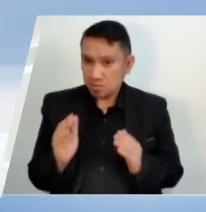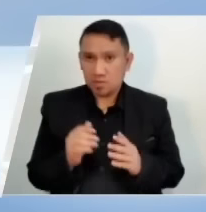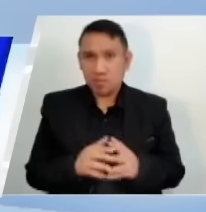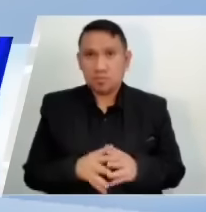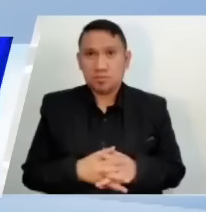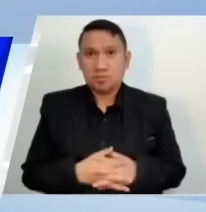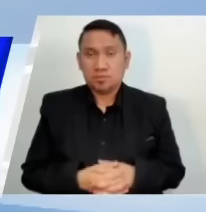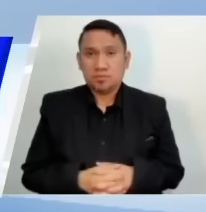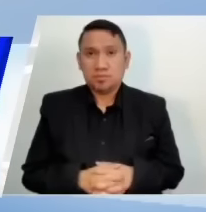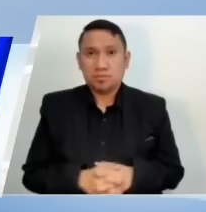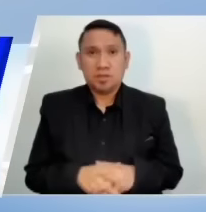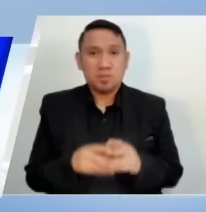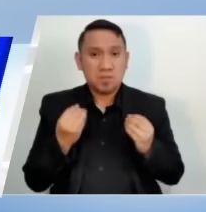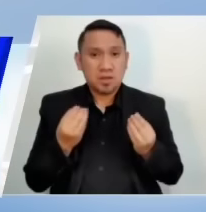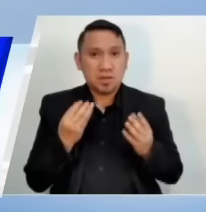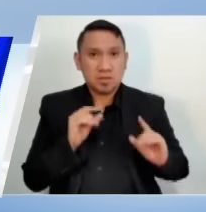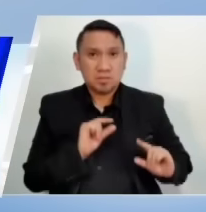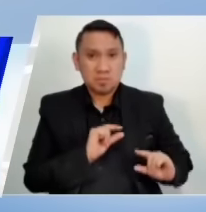Marami sa mga security guard ay